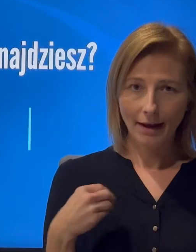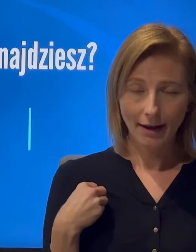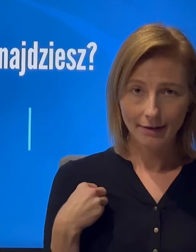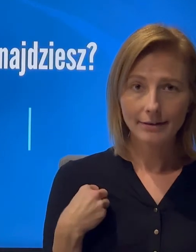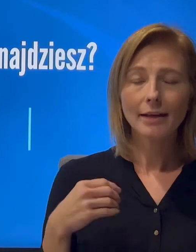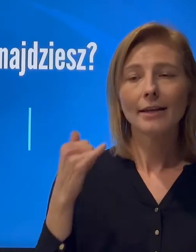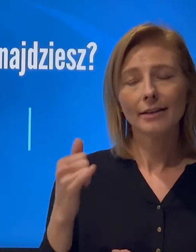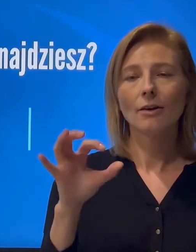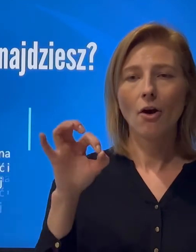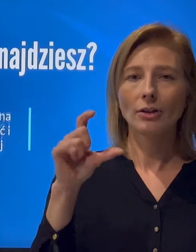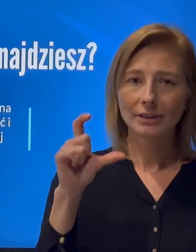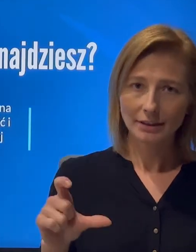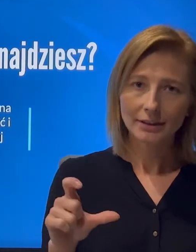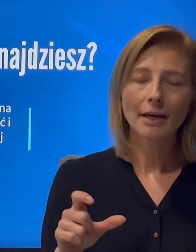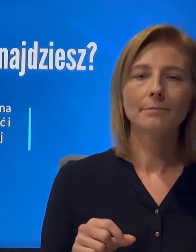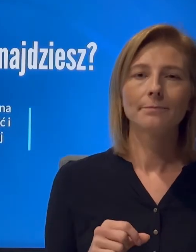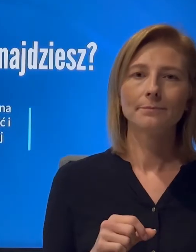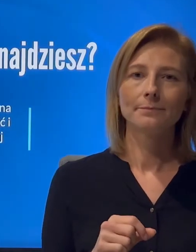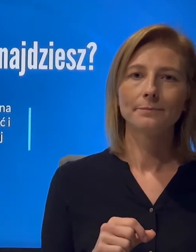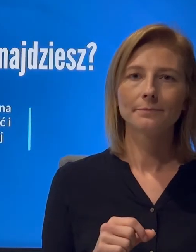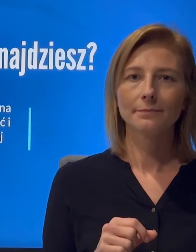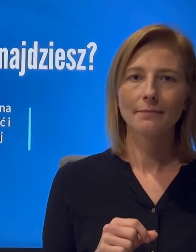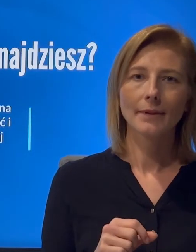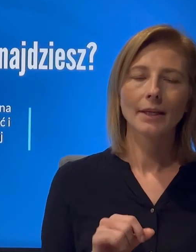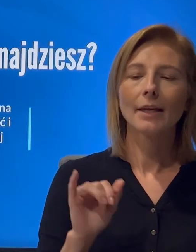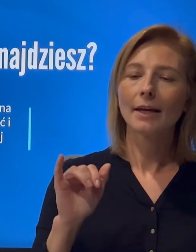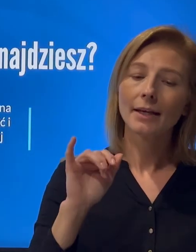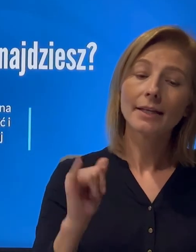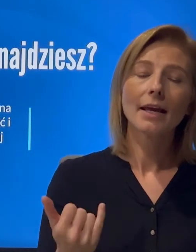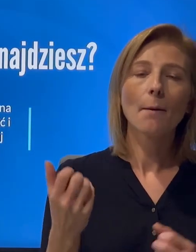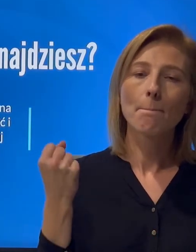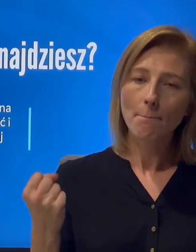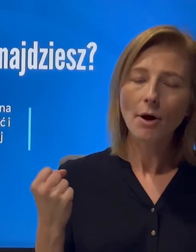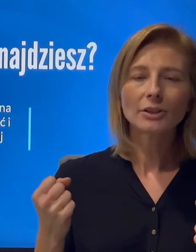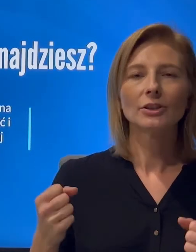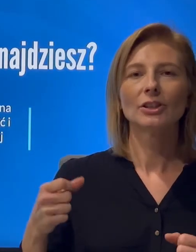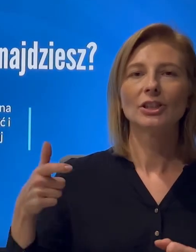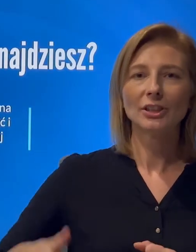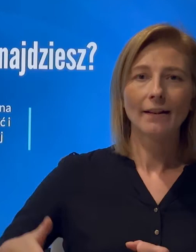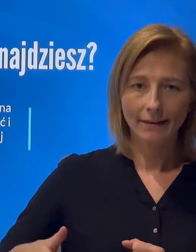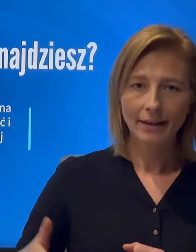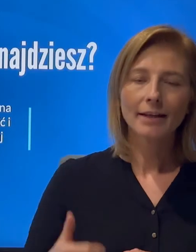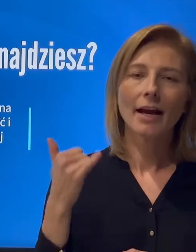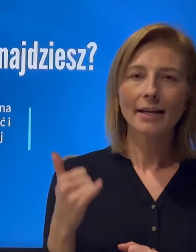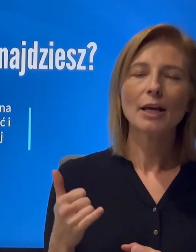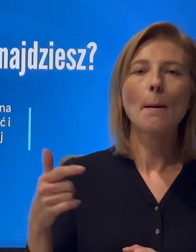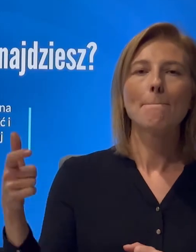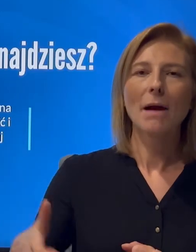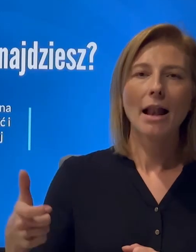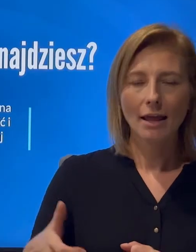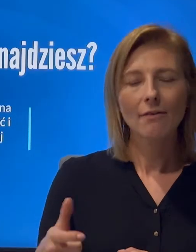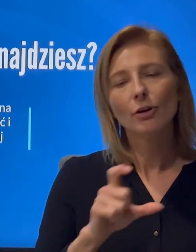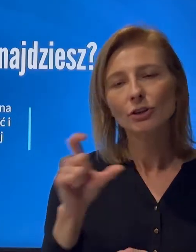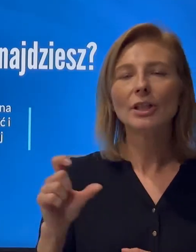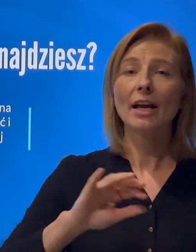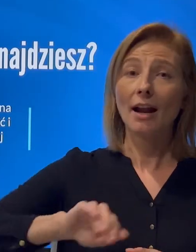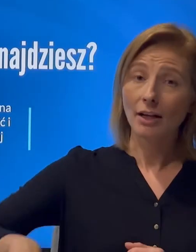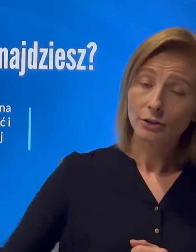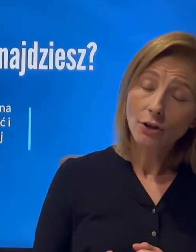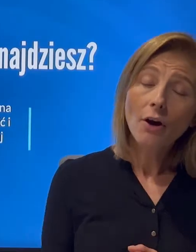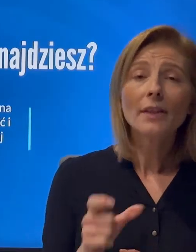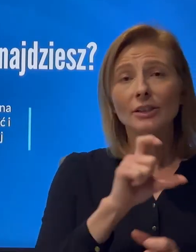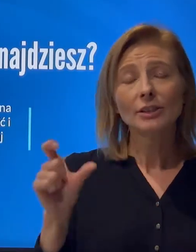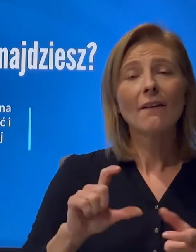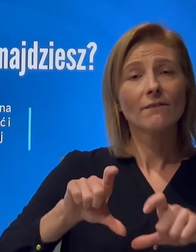OC. Dane techniczne, np. pojemność i moc silnika, rodzaj paliwa, czy pojazd jest kradziony lub powypadkowy,